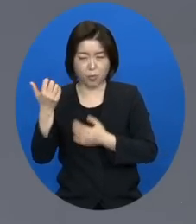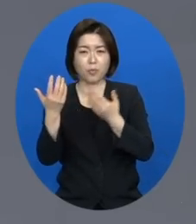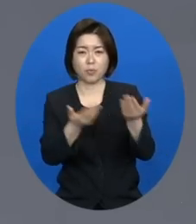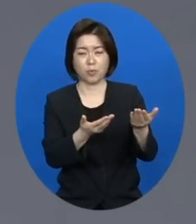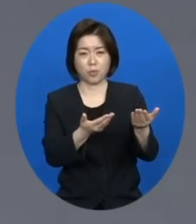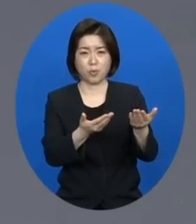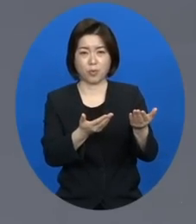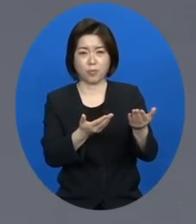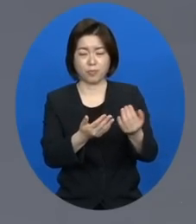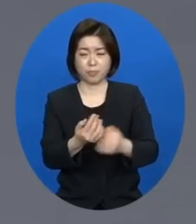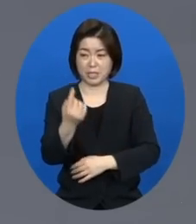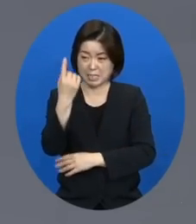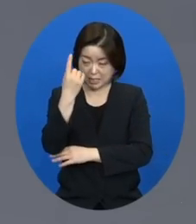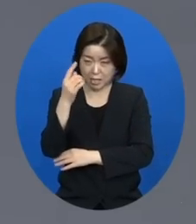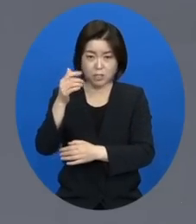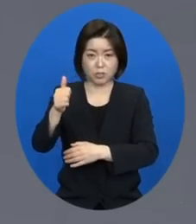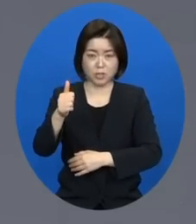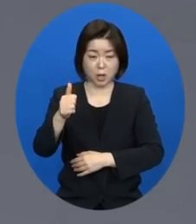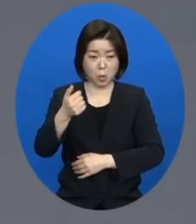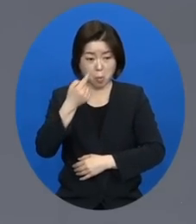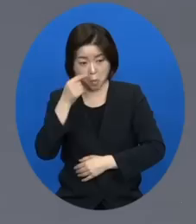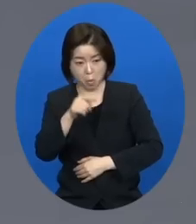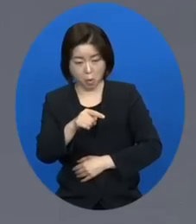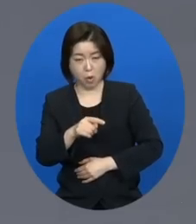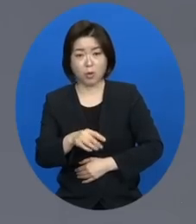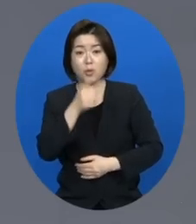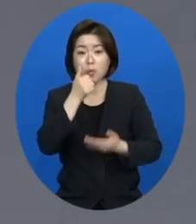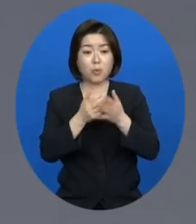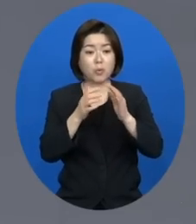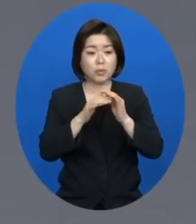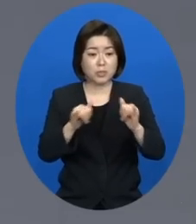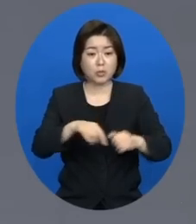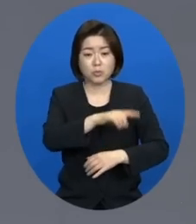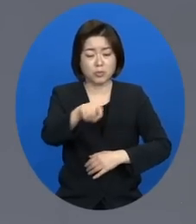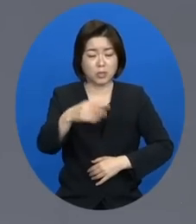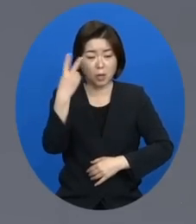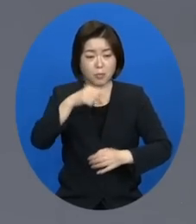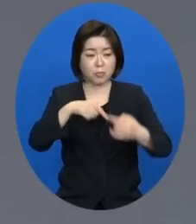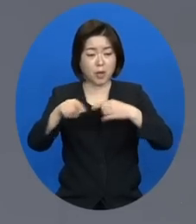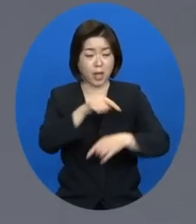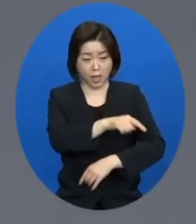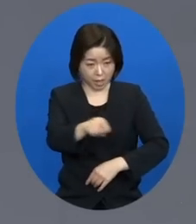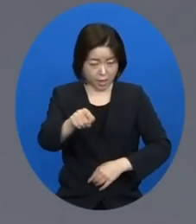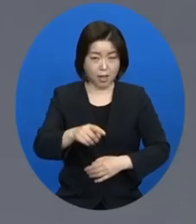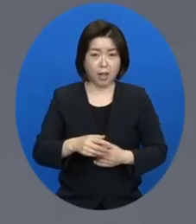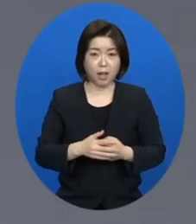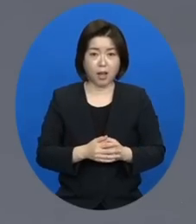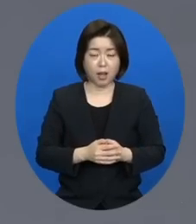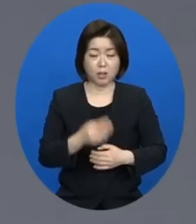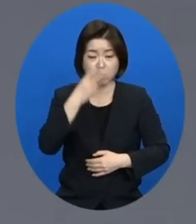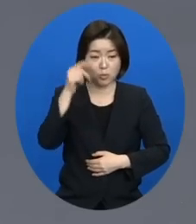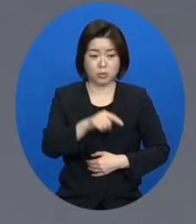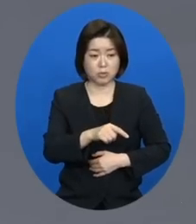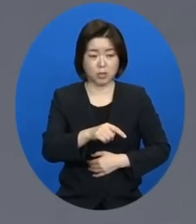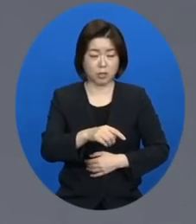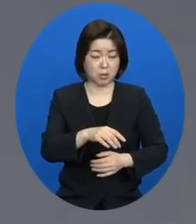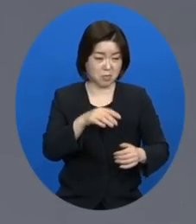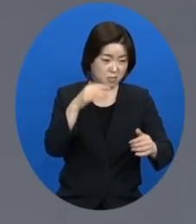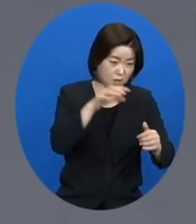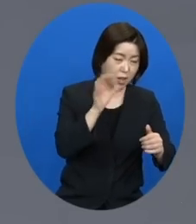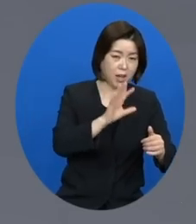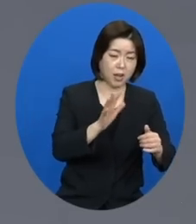말씀합니다. 간수장에게 눈이 띄어서 너가 죄수들을 돌봐라. 요셉을 터치하지 않고 너가 알아서